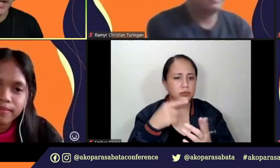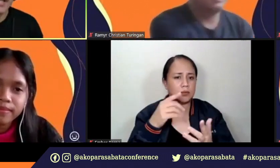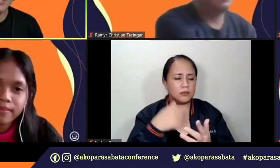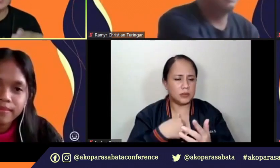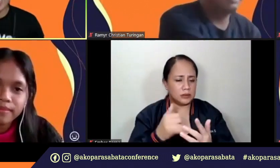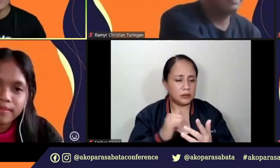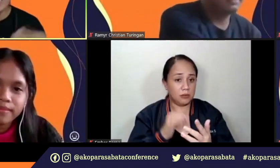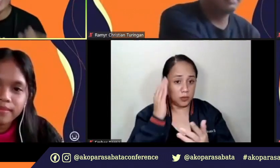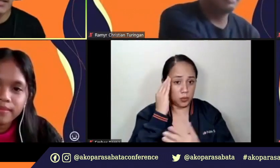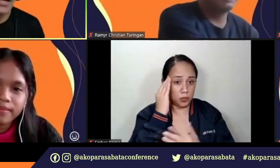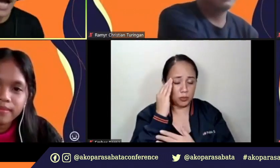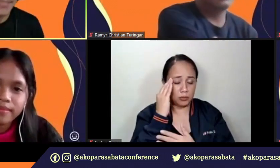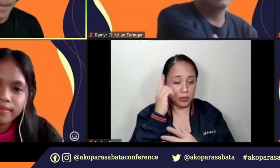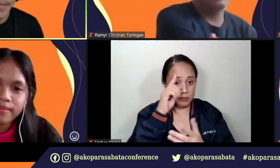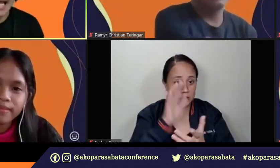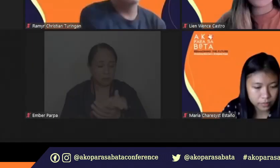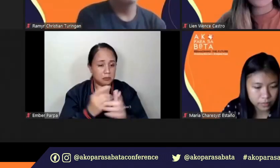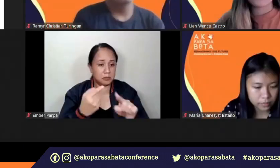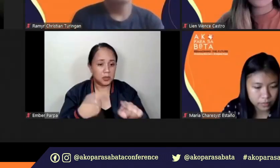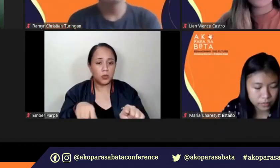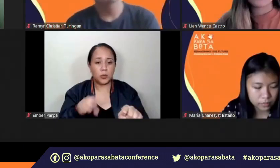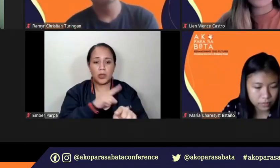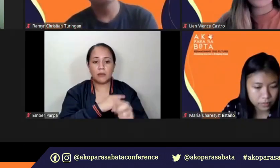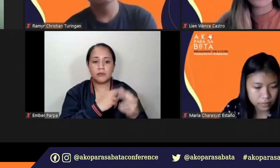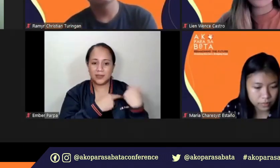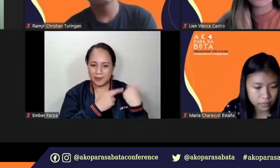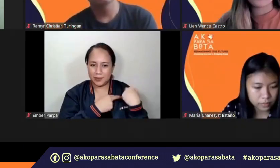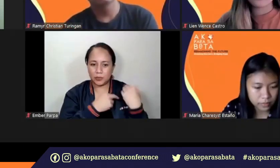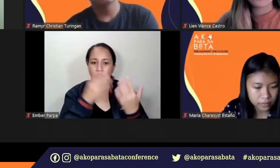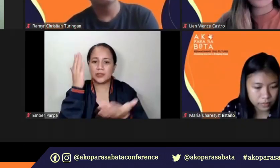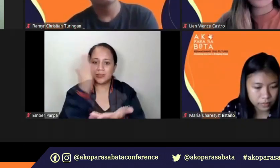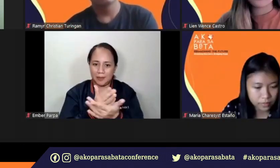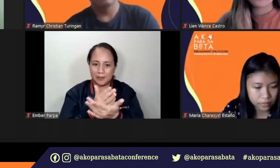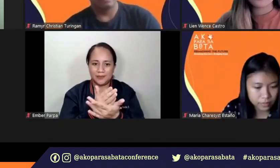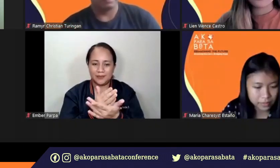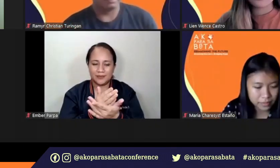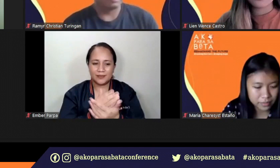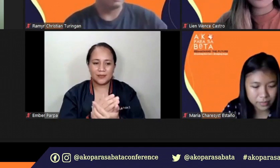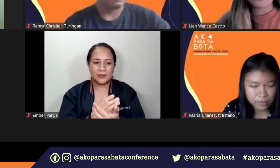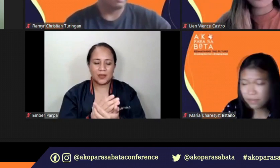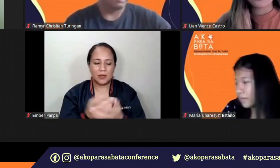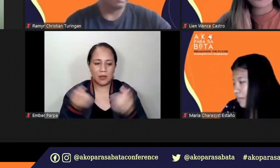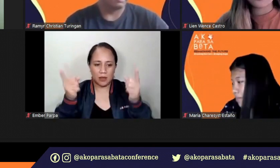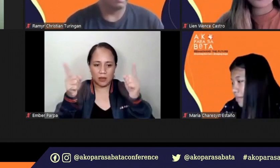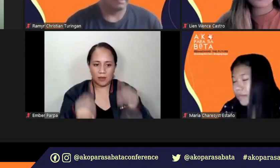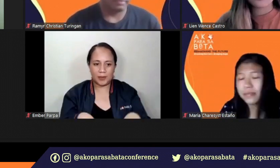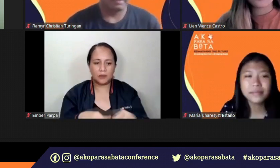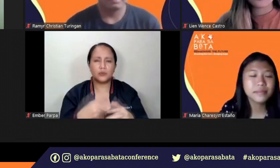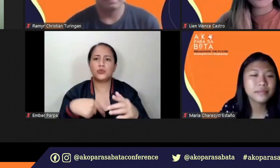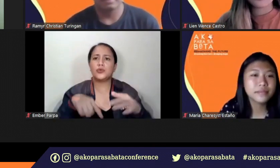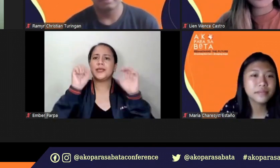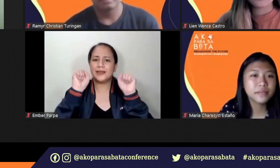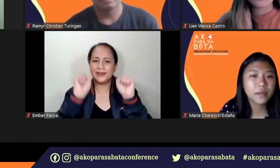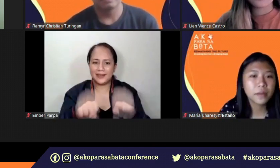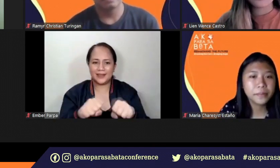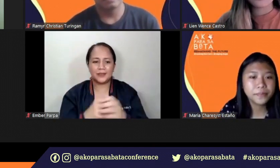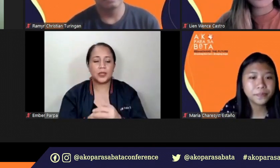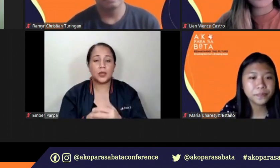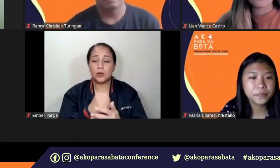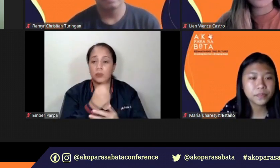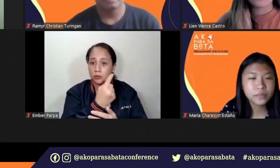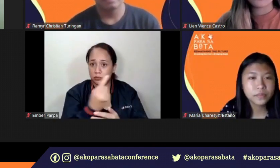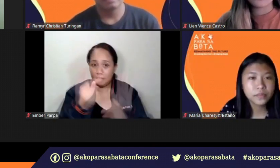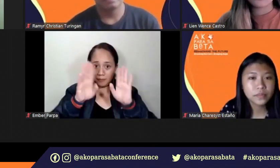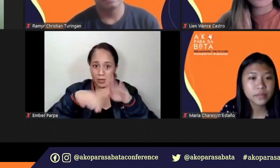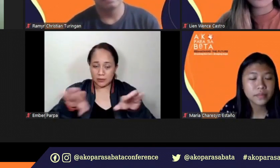ako na tayong lahat ay may pananagutan na pigilan itong mangyari. At kaya natin. Ang bawat bata